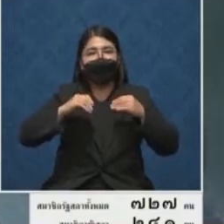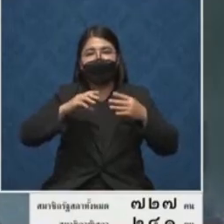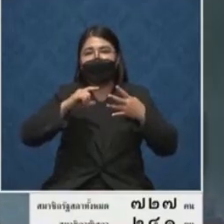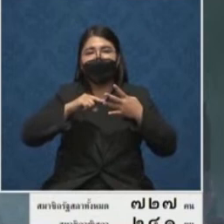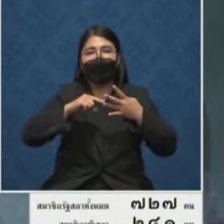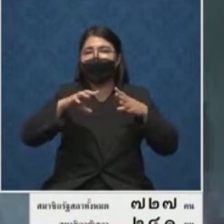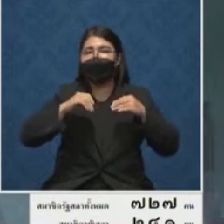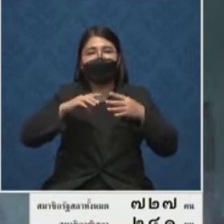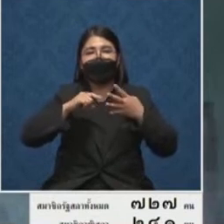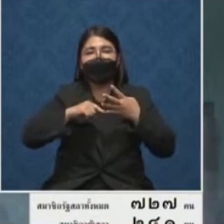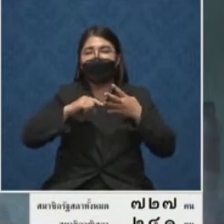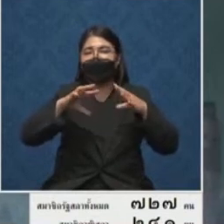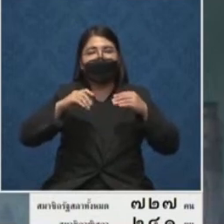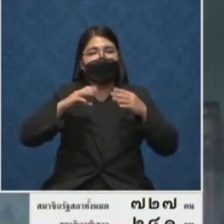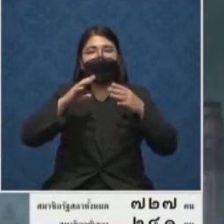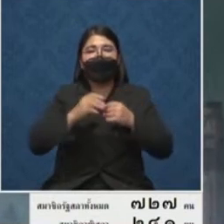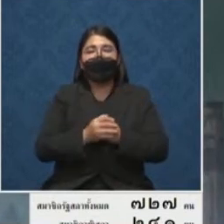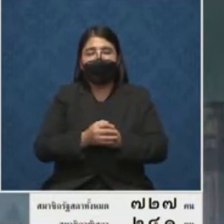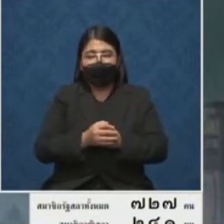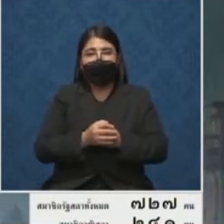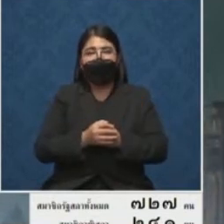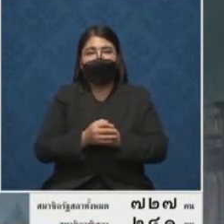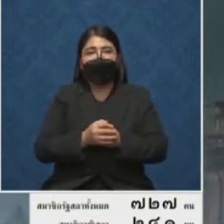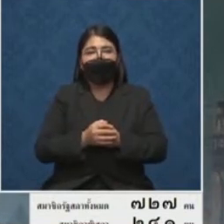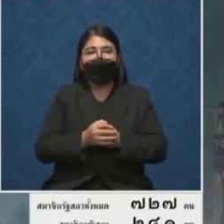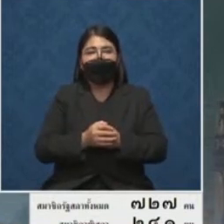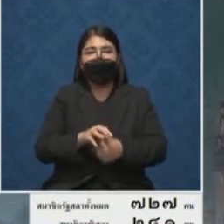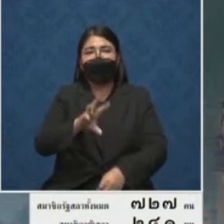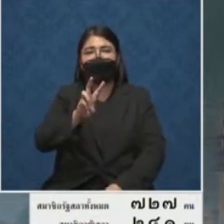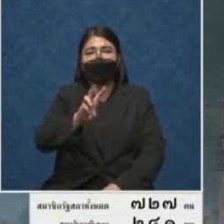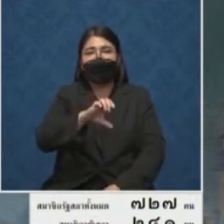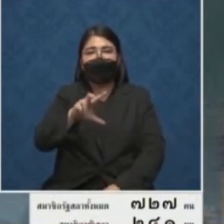การ2ไม่รับหลักการ3ไม่รับหลักการ4ไม่รับหลักการครับ